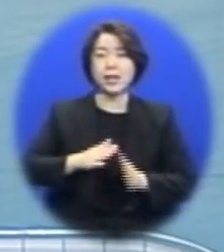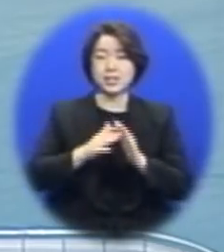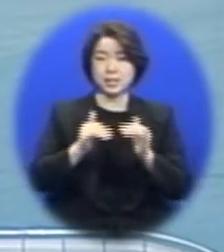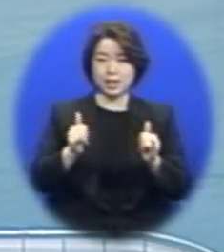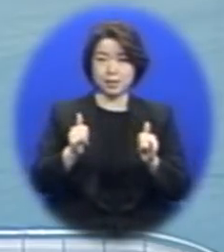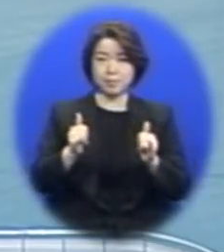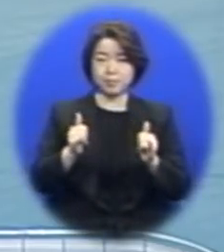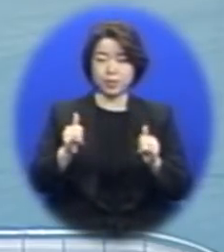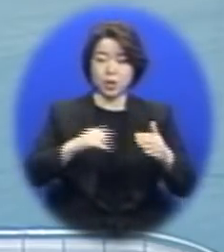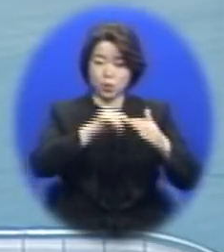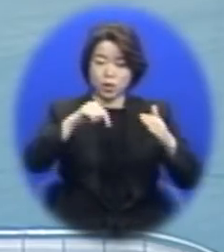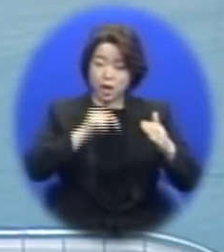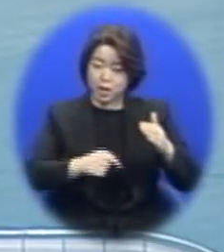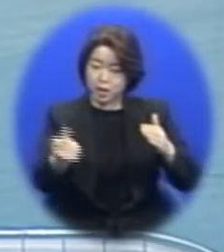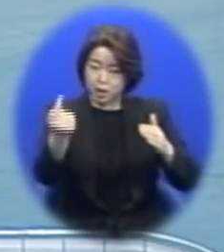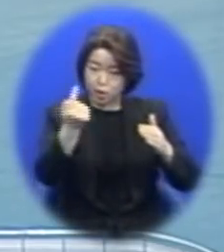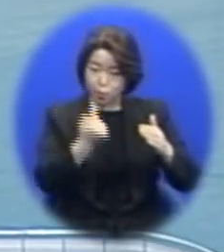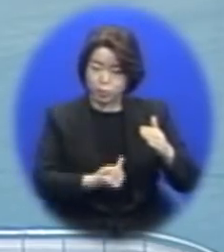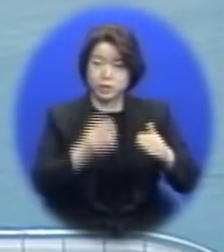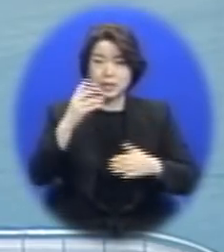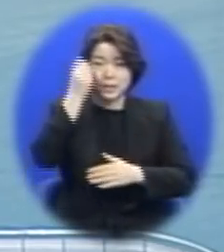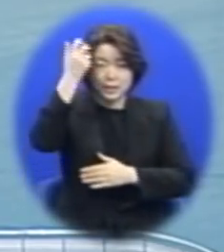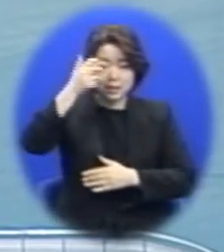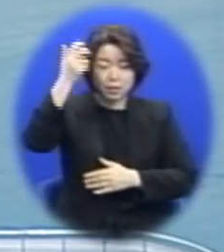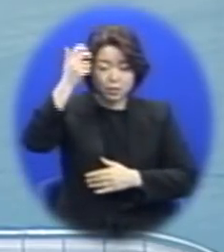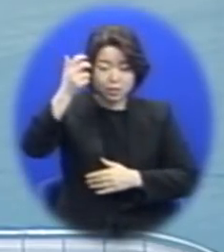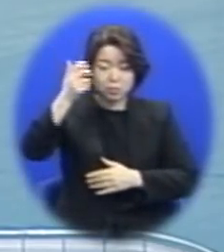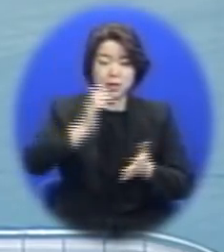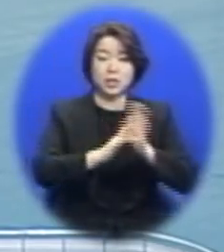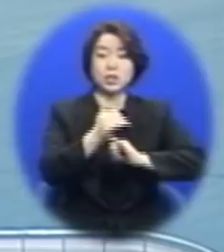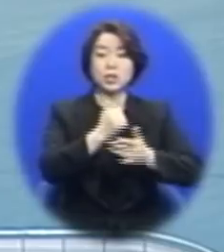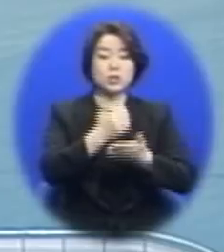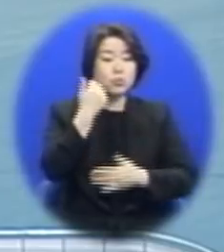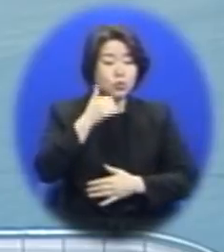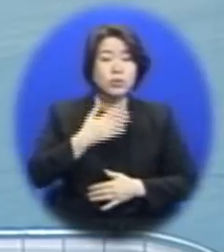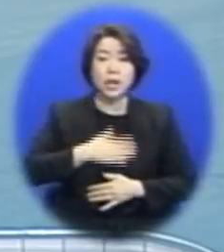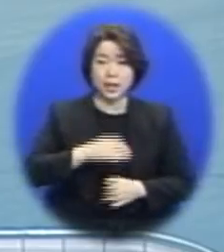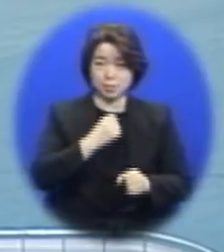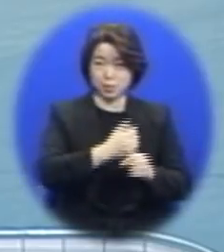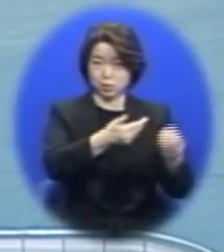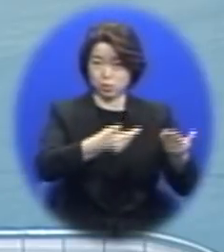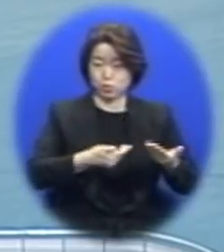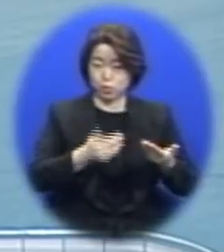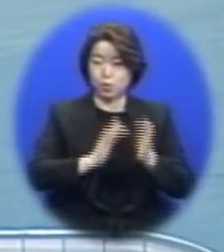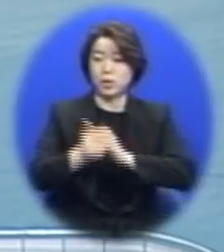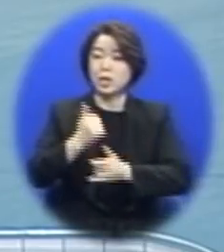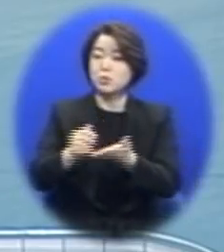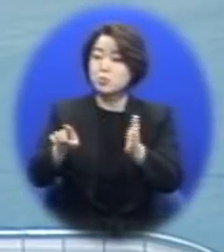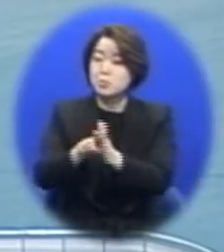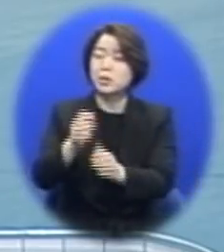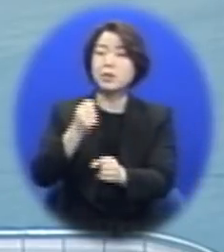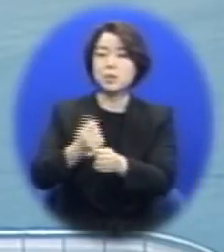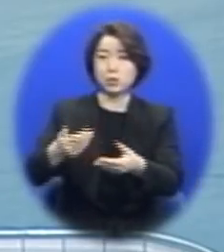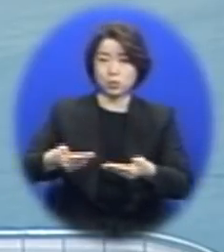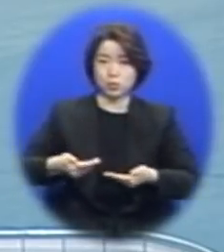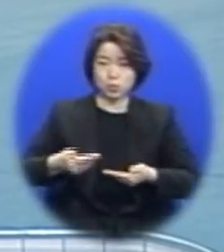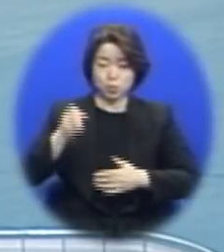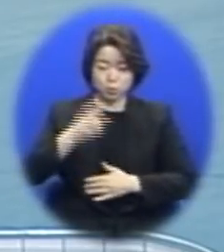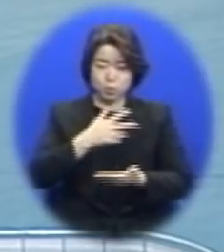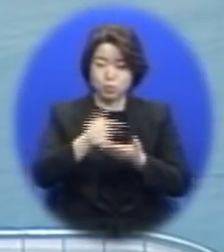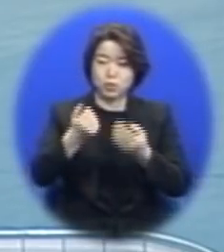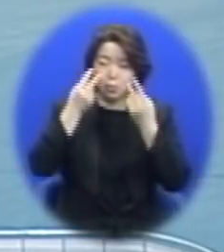안에 오신 성령께서 우리에게 예수님이 누구신지를 알게 하고 그리고 예수님을 믿게 하고 그리고 주님을